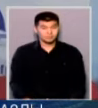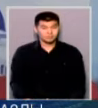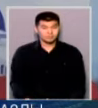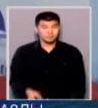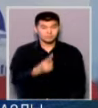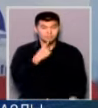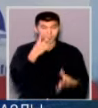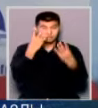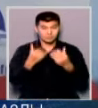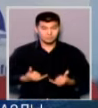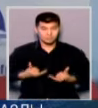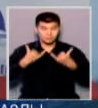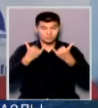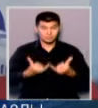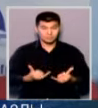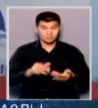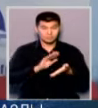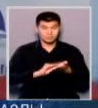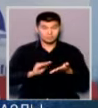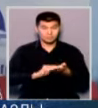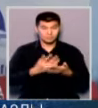қазақстандықтың тілдер күніне арналған